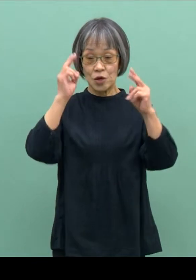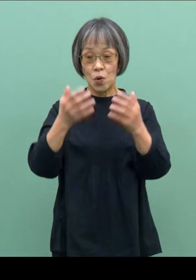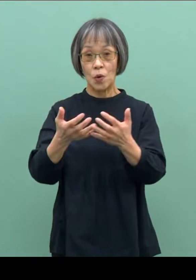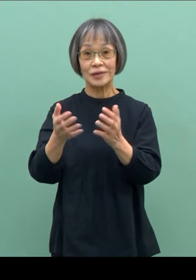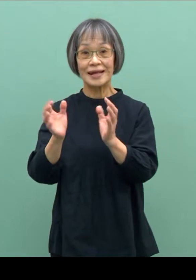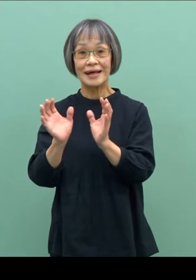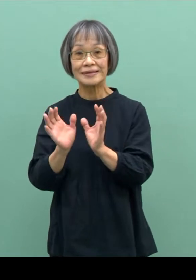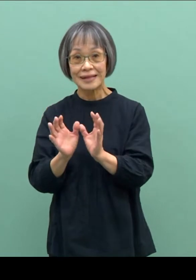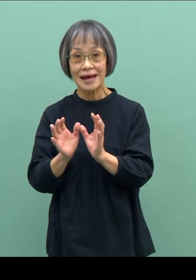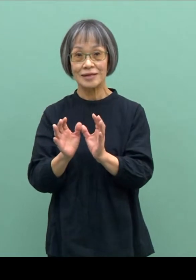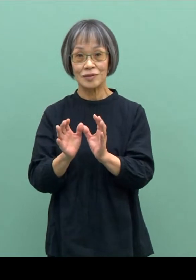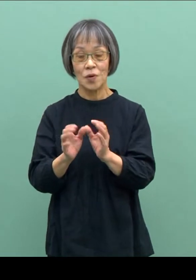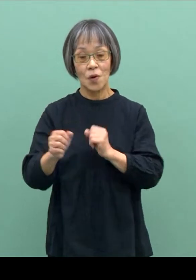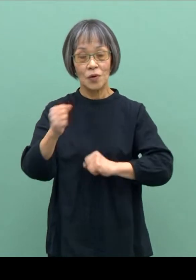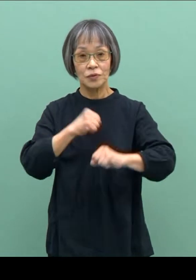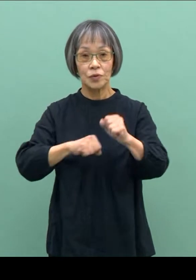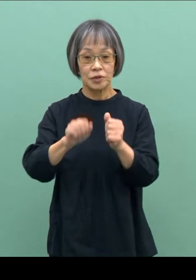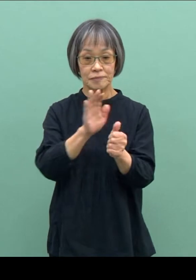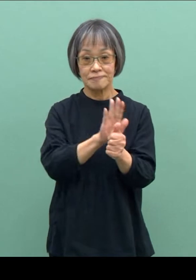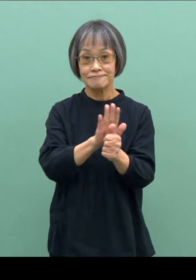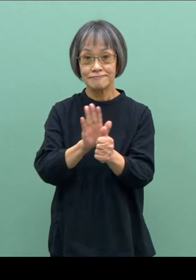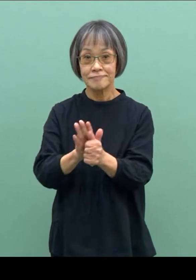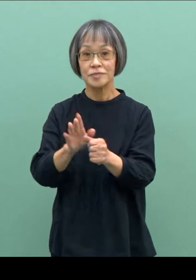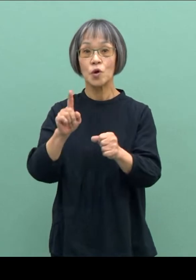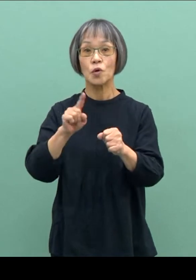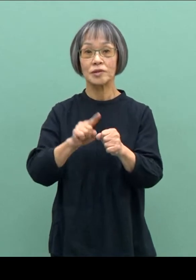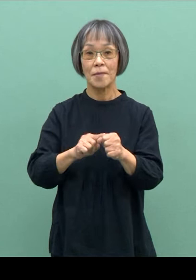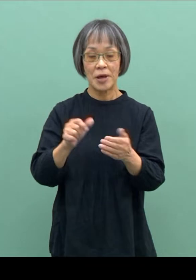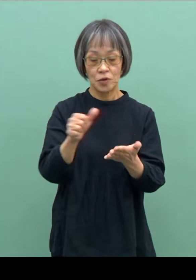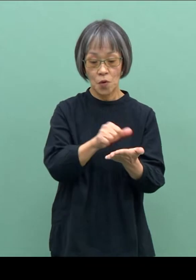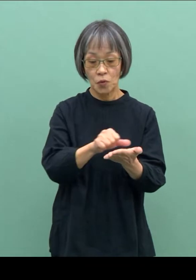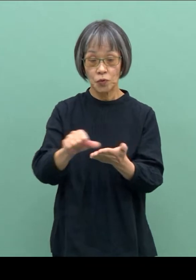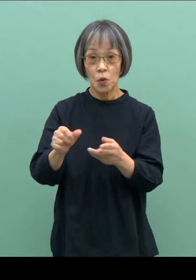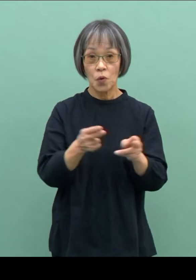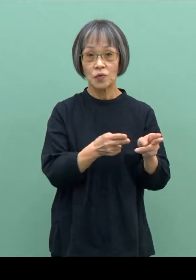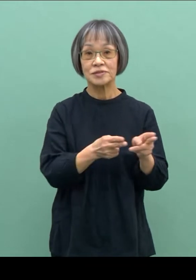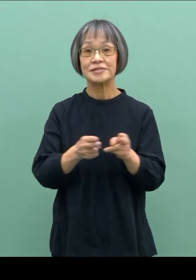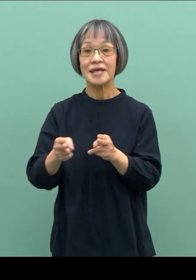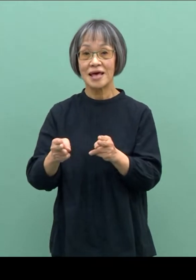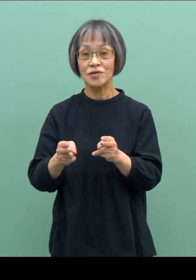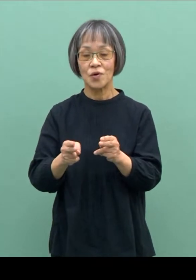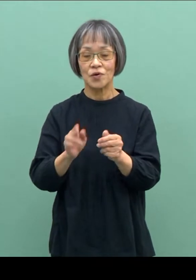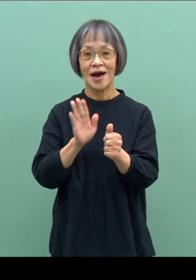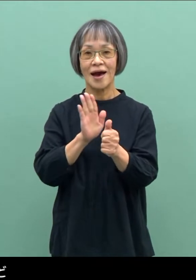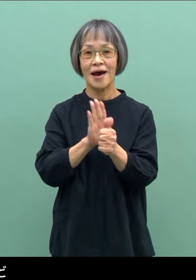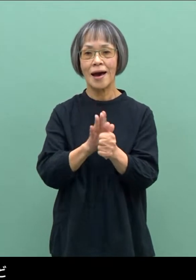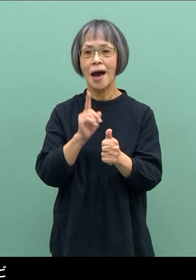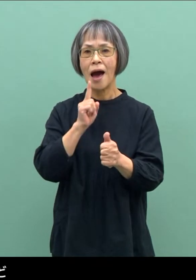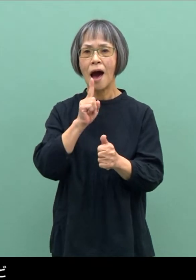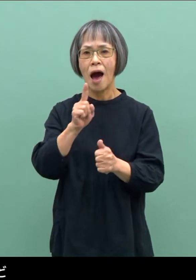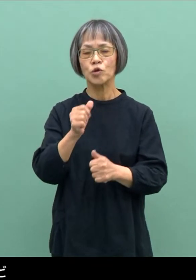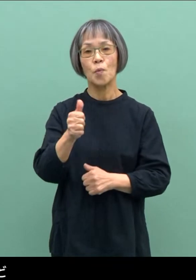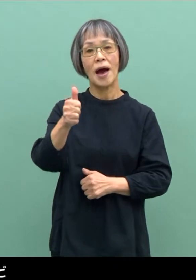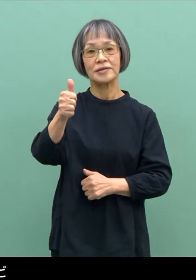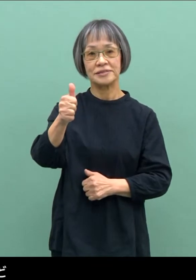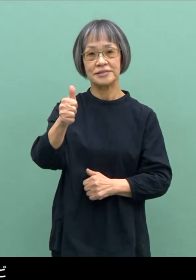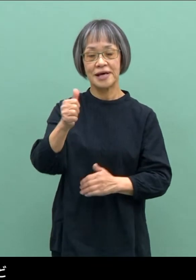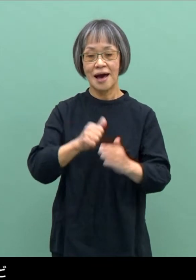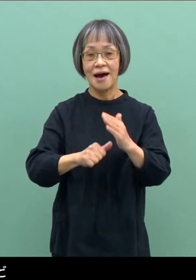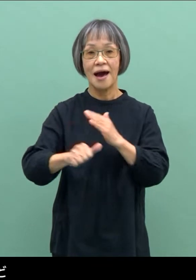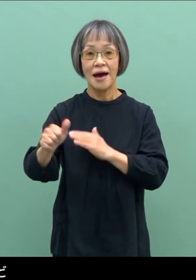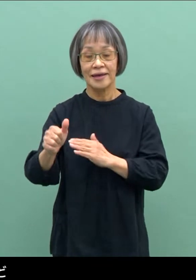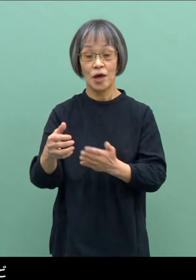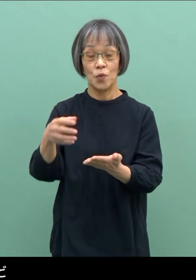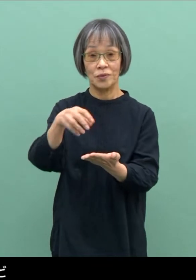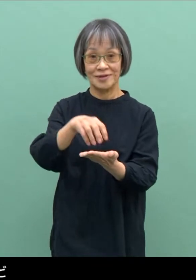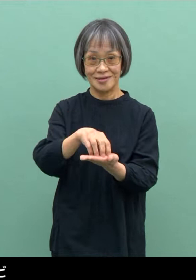では企業や団体などの SDGs への取り組みを支援するために長崎県 SDGs 登録制度やアドバイザー